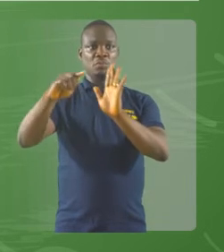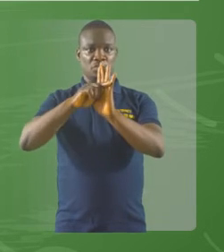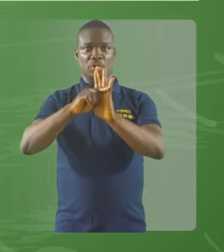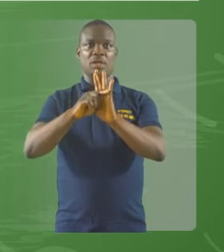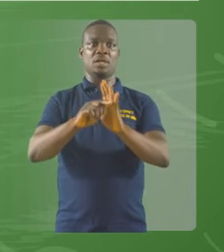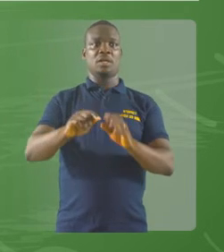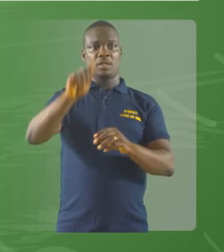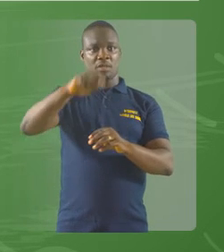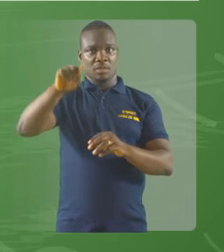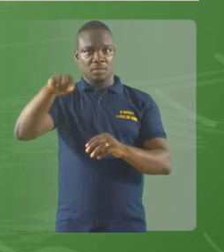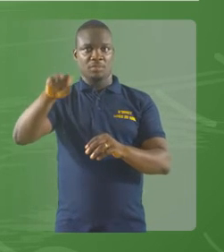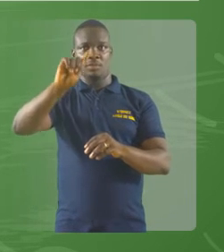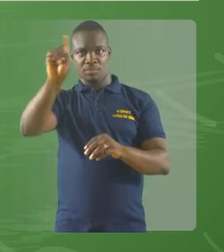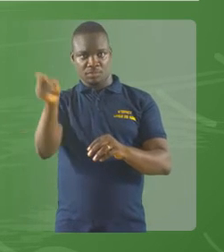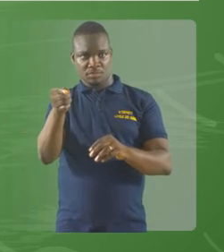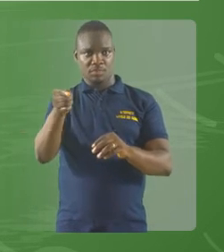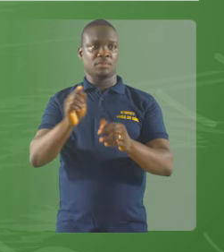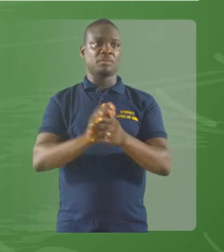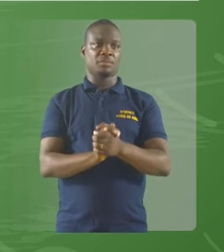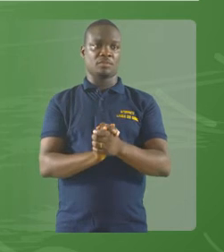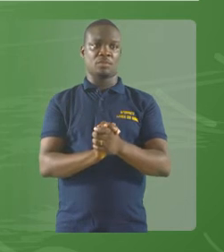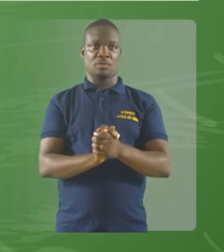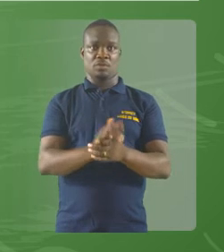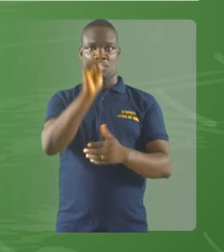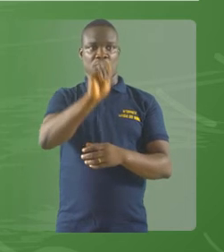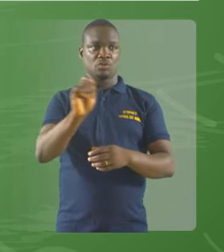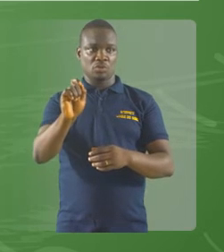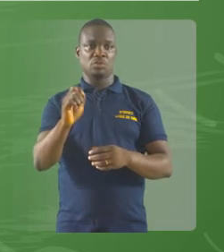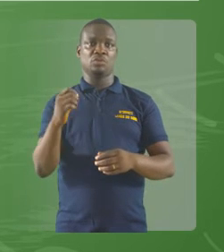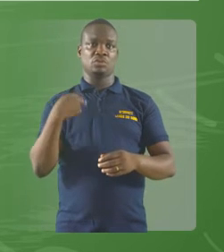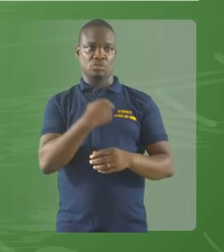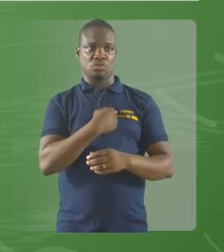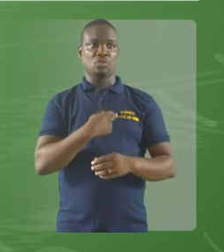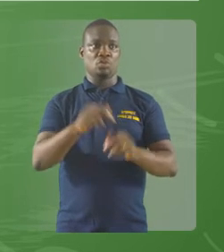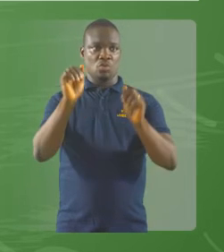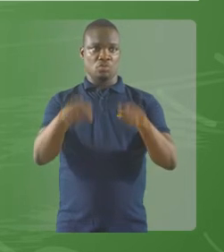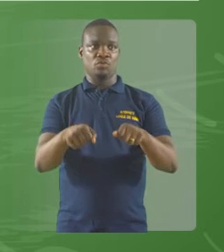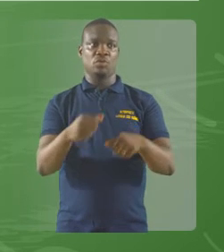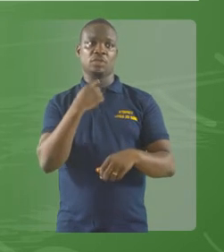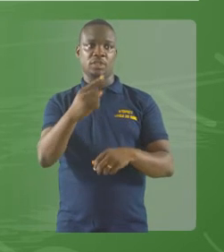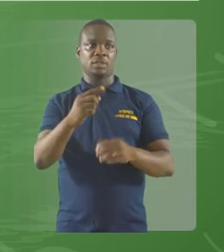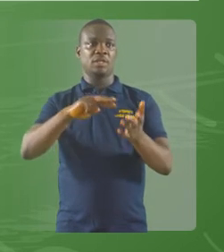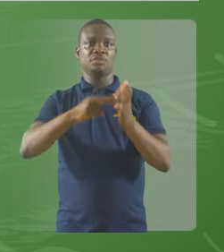M, c'est Z moins oméga. Et donc la relation